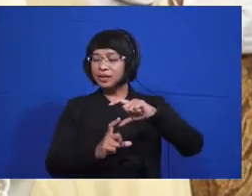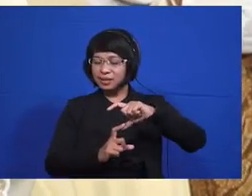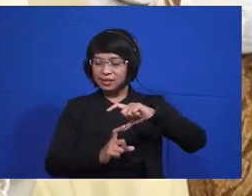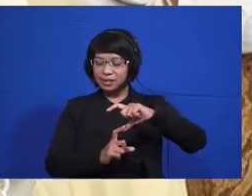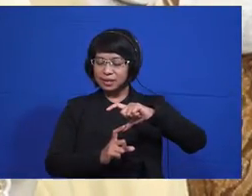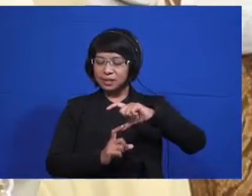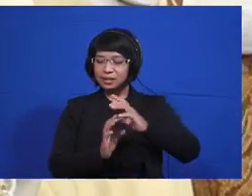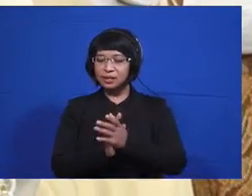Matius.